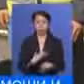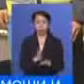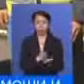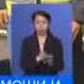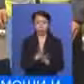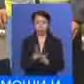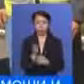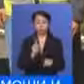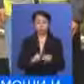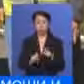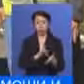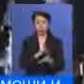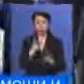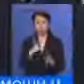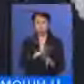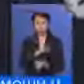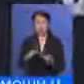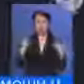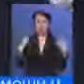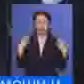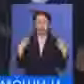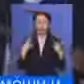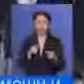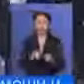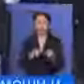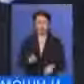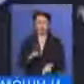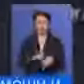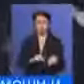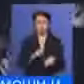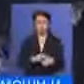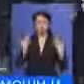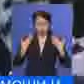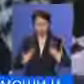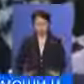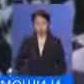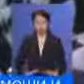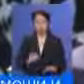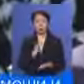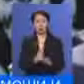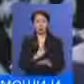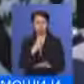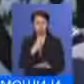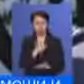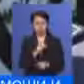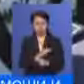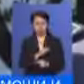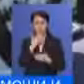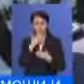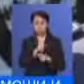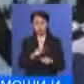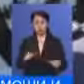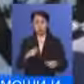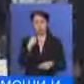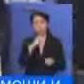указания, патрулируют город в две смены. Начальник департамента полиции проверил состояние амуниции, внешний вид и настрой сотрудников. Обращаясь к строю, Марат